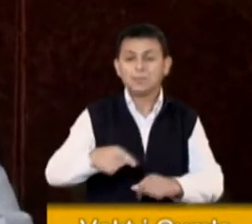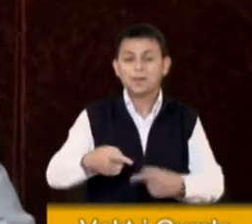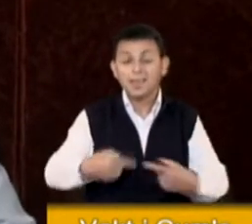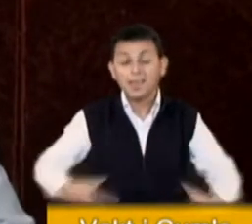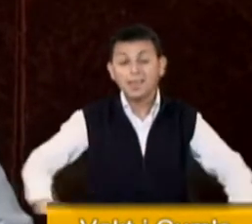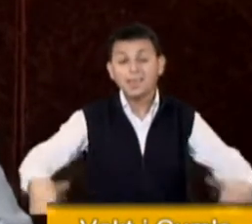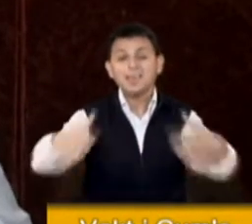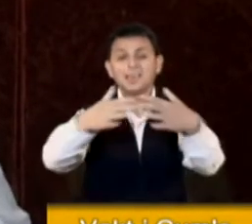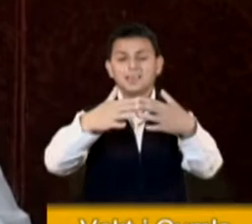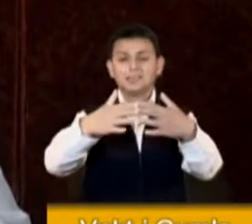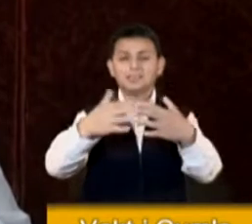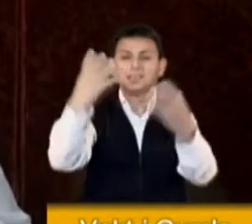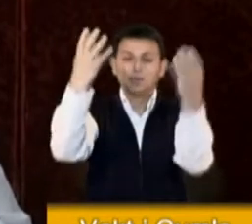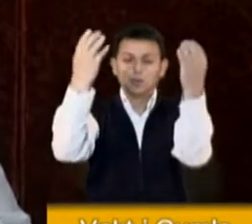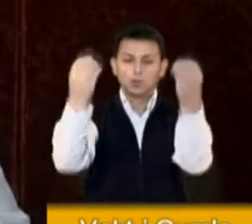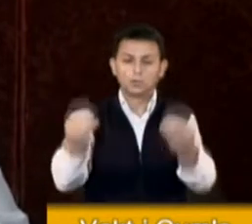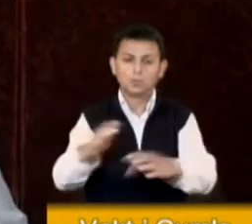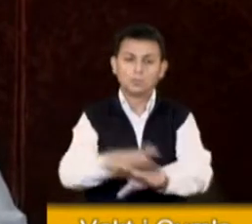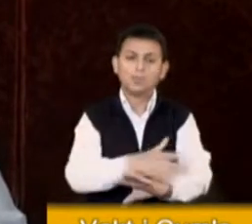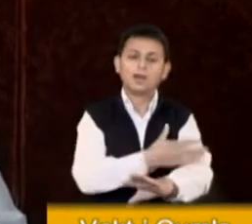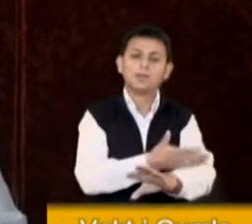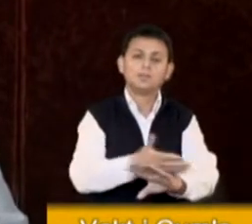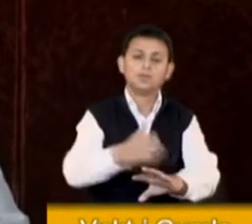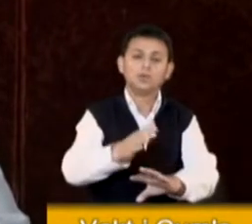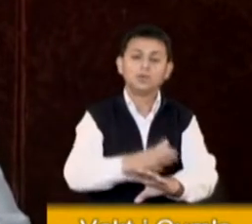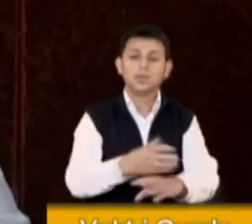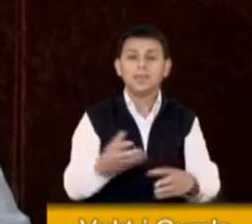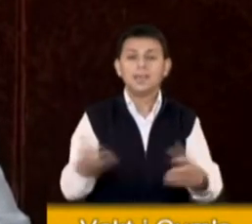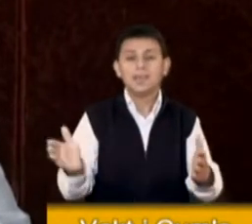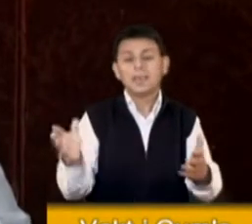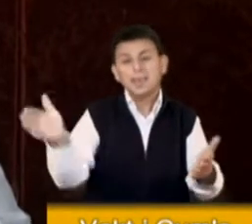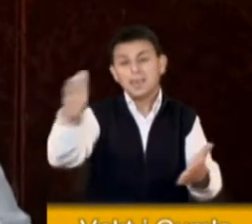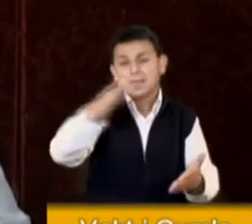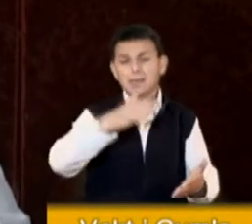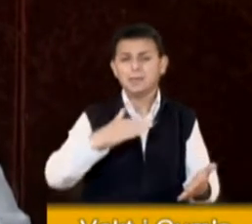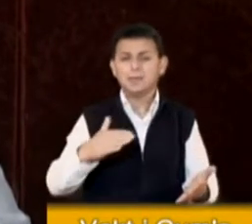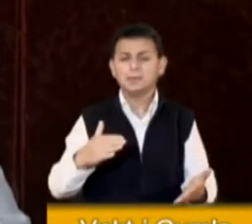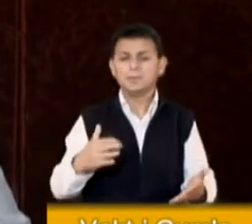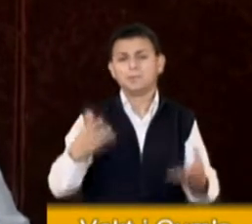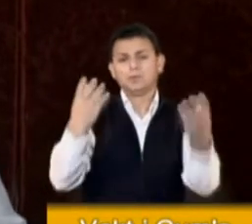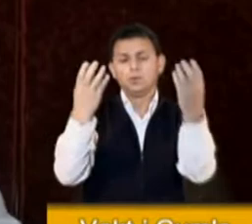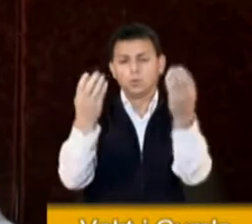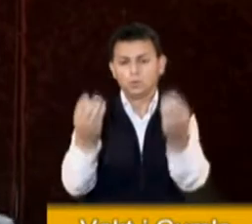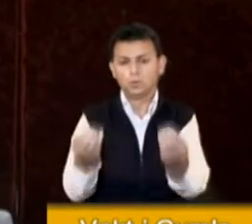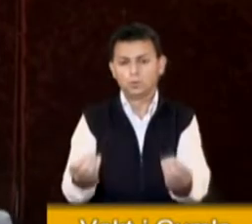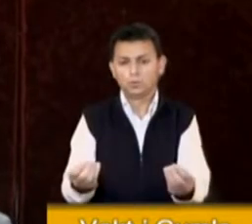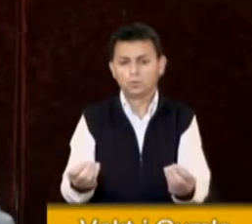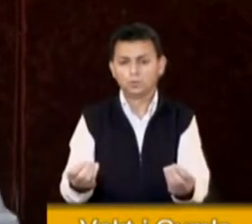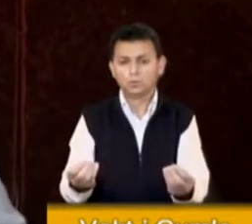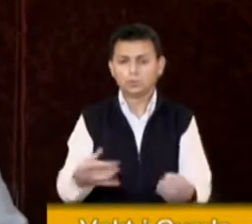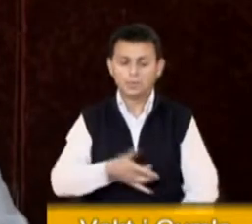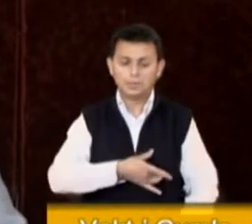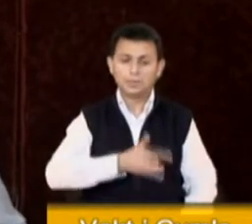her şey olur. Mal, mülk, servet, güzel bir şey gördüğü zaman mümin böyle demeli. Hatta